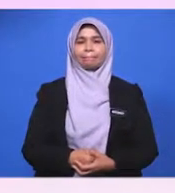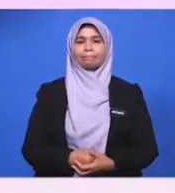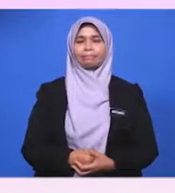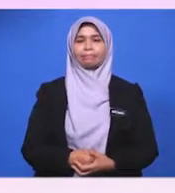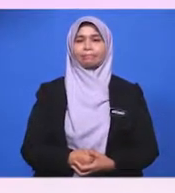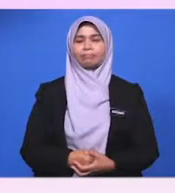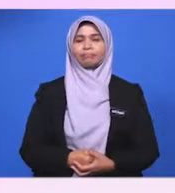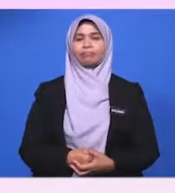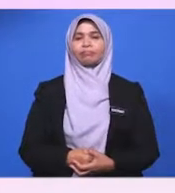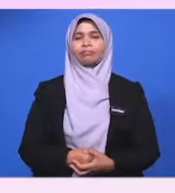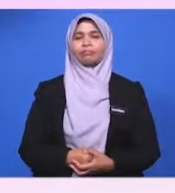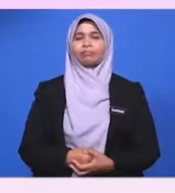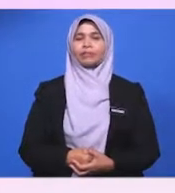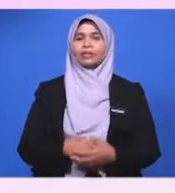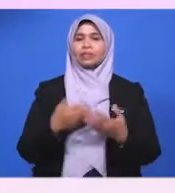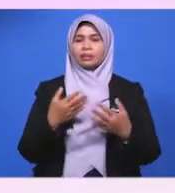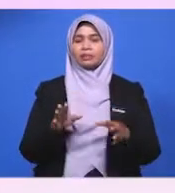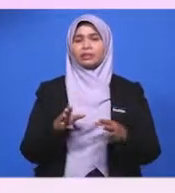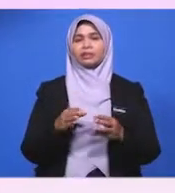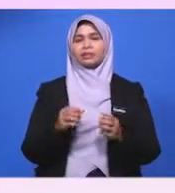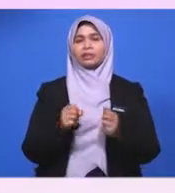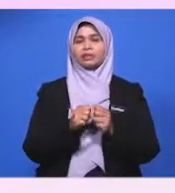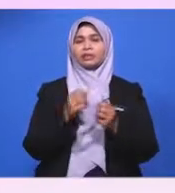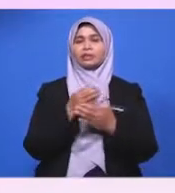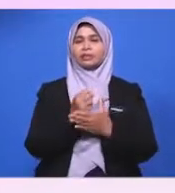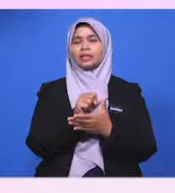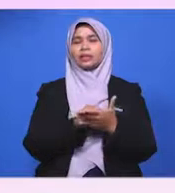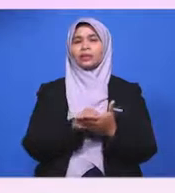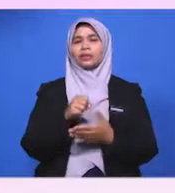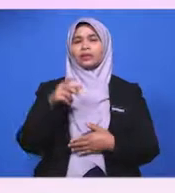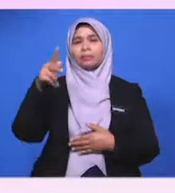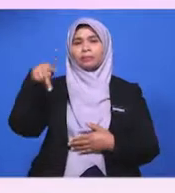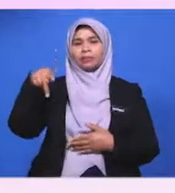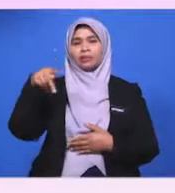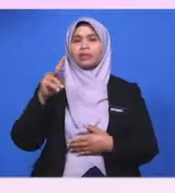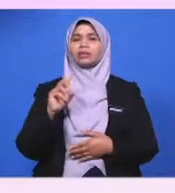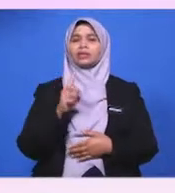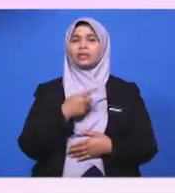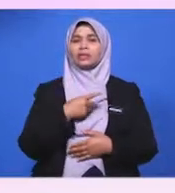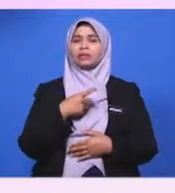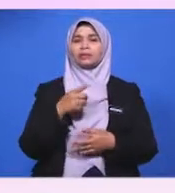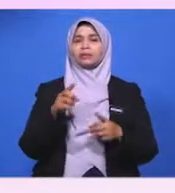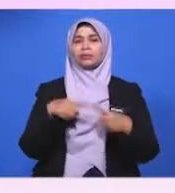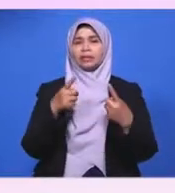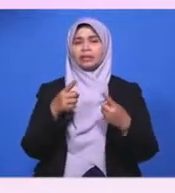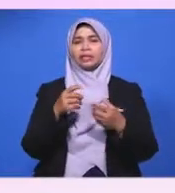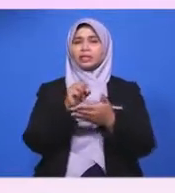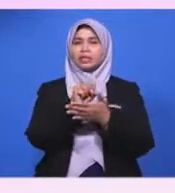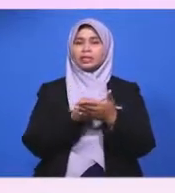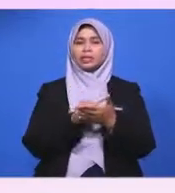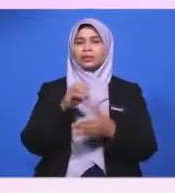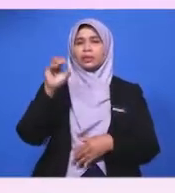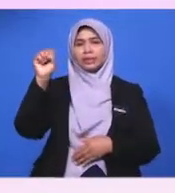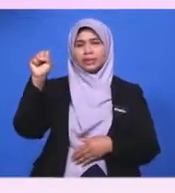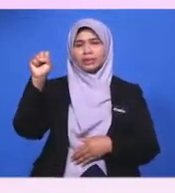Sabah. Selesai dengan sektor prima. Sekarang kita teruskan dengan